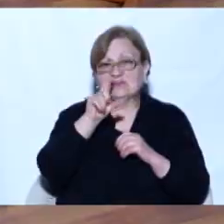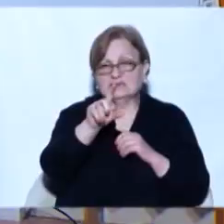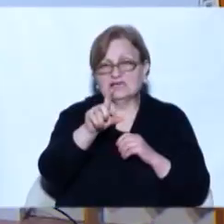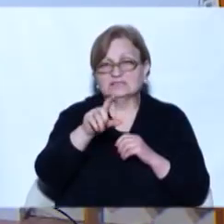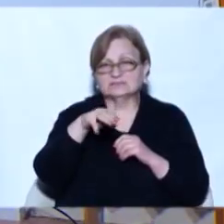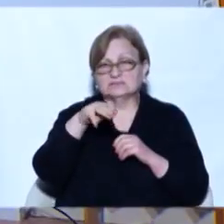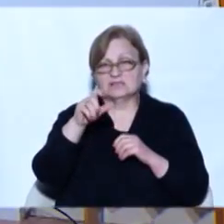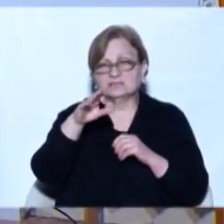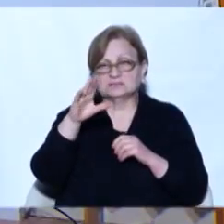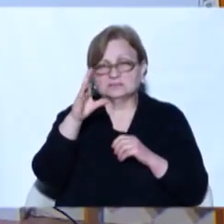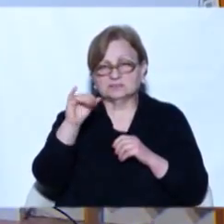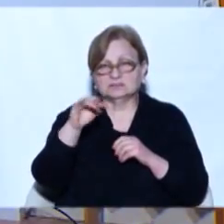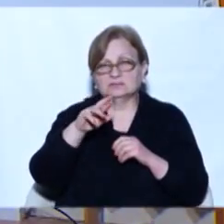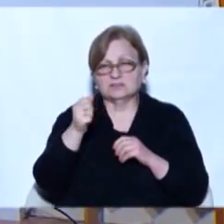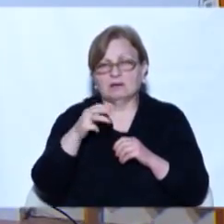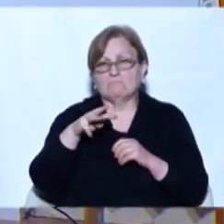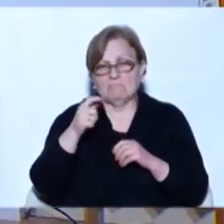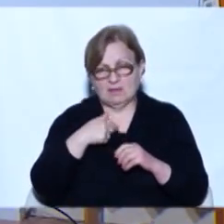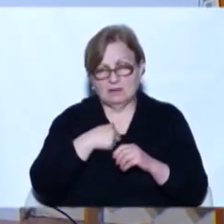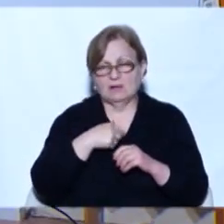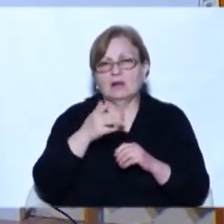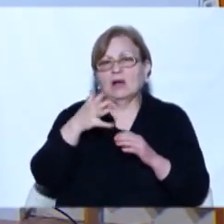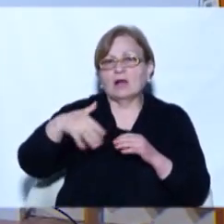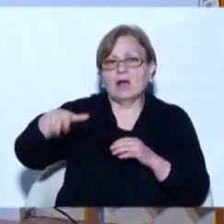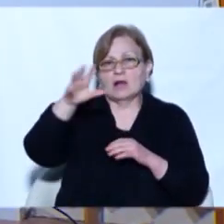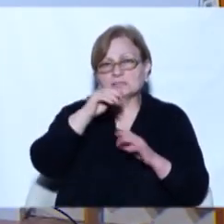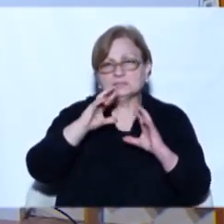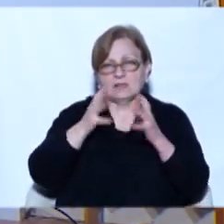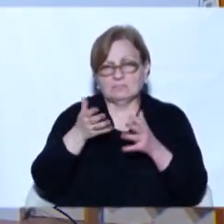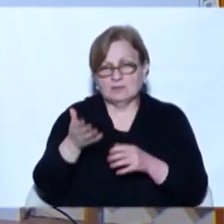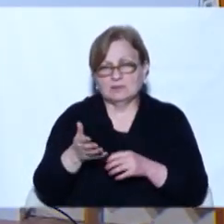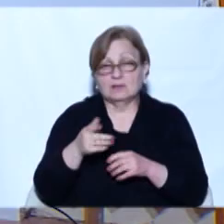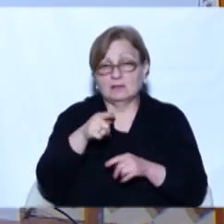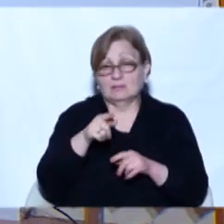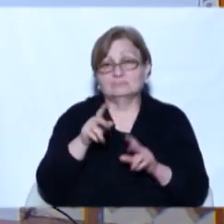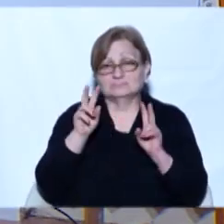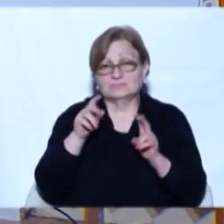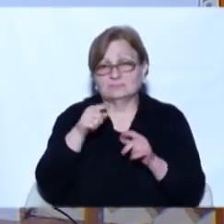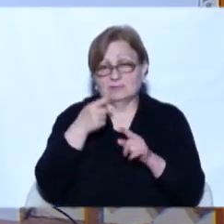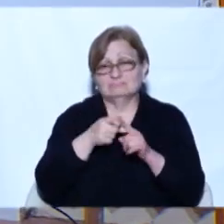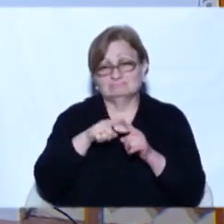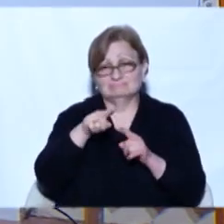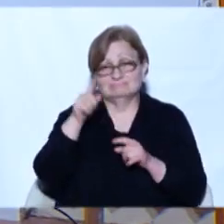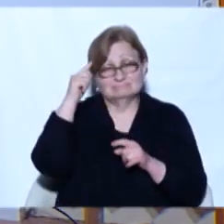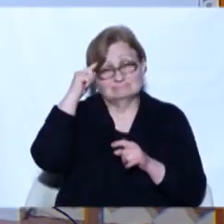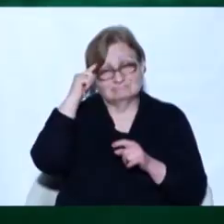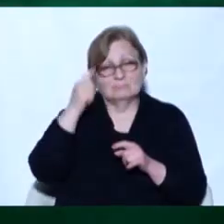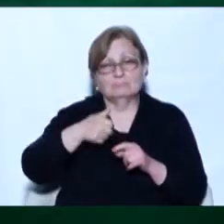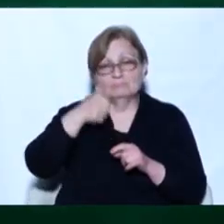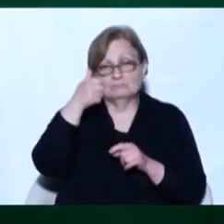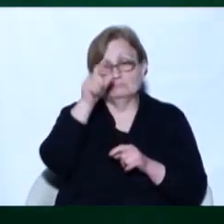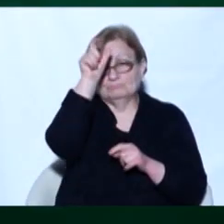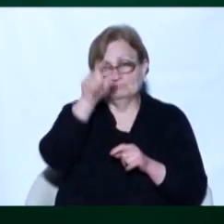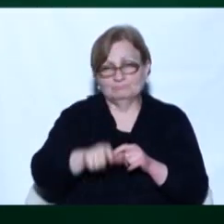მე, ტექსტი და გარე სამყარო. აი ეს სქემა სწორედ ამაზე დაგაფიქრებს. პირველ გრაფაში